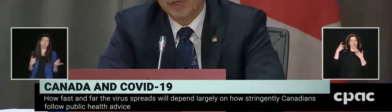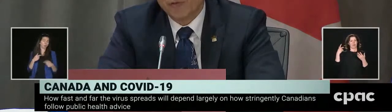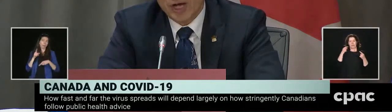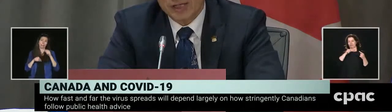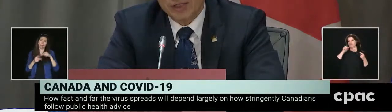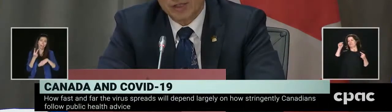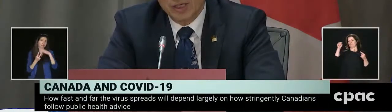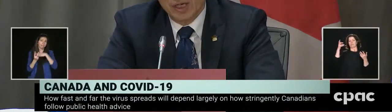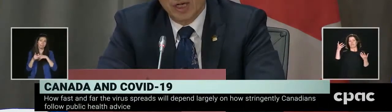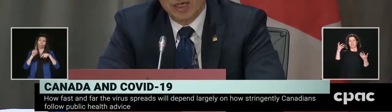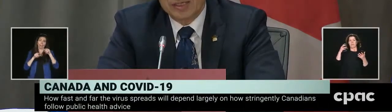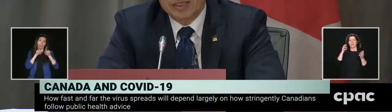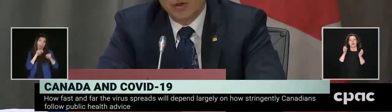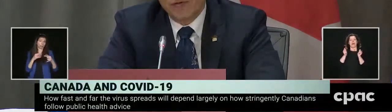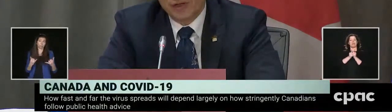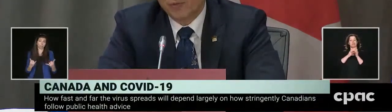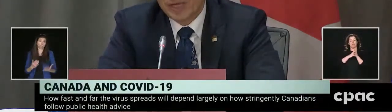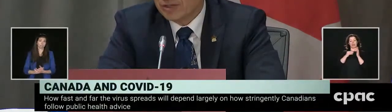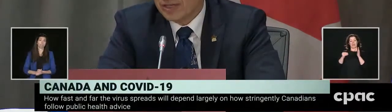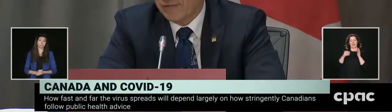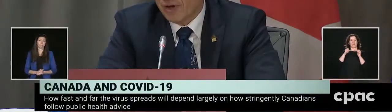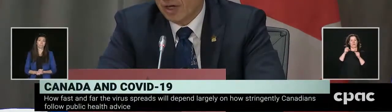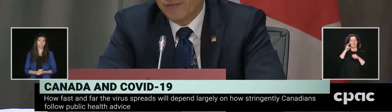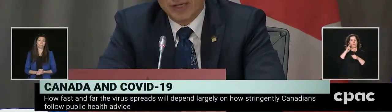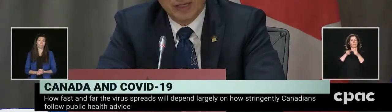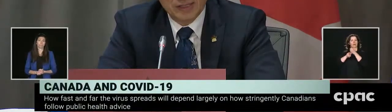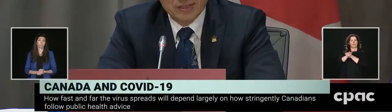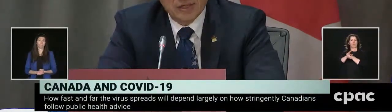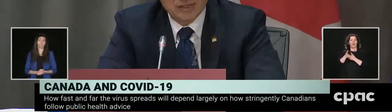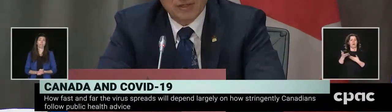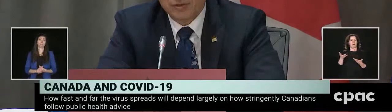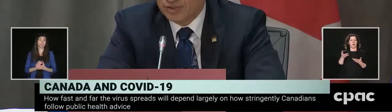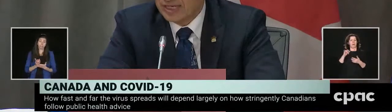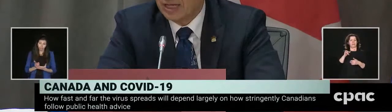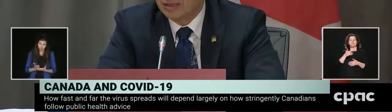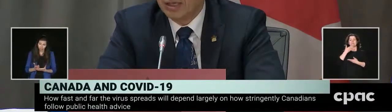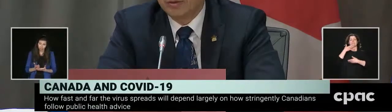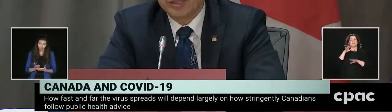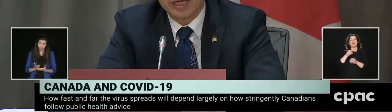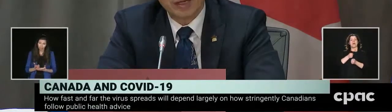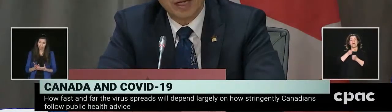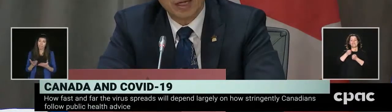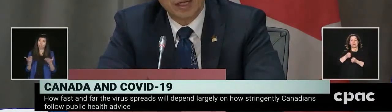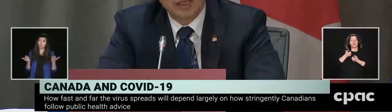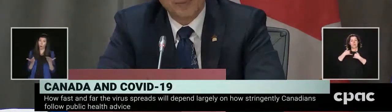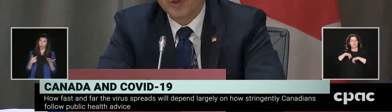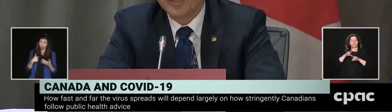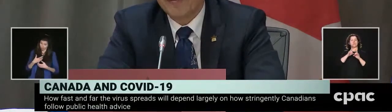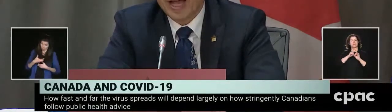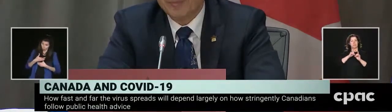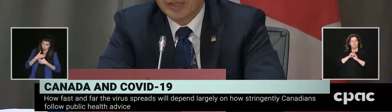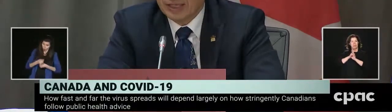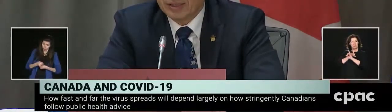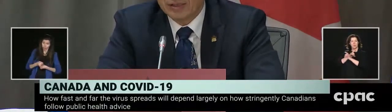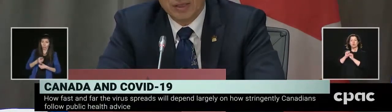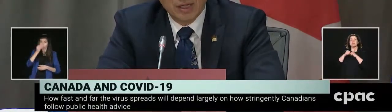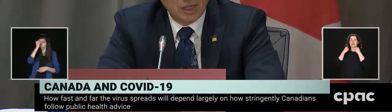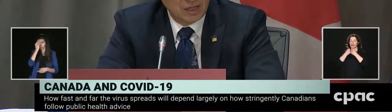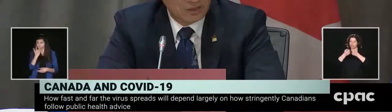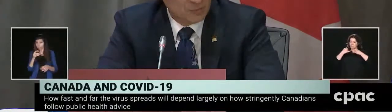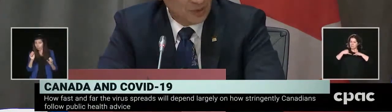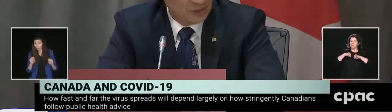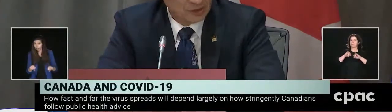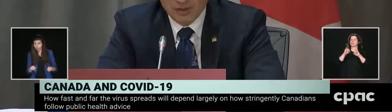peut prévoir que si on fait nos meilleurs efforts avec la distanciation sociale, tout ça, la première vague,